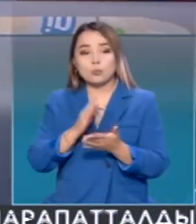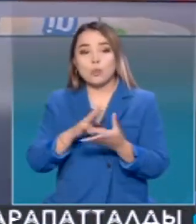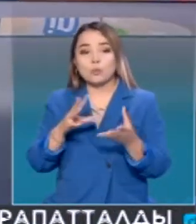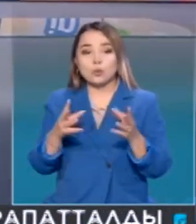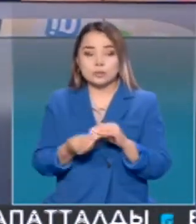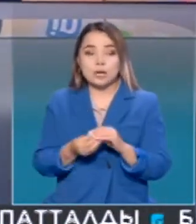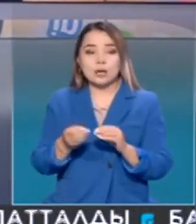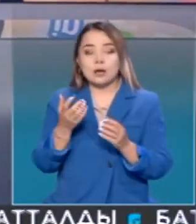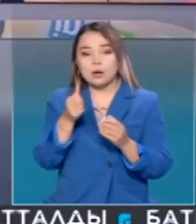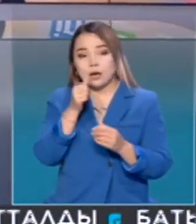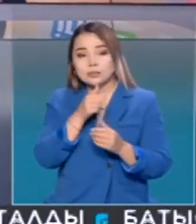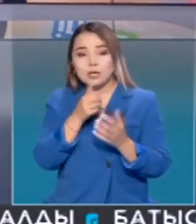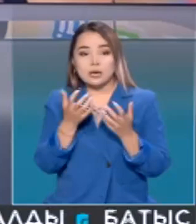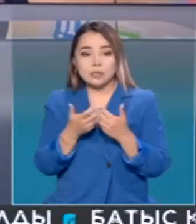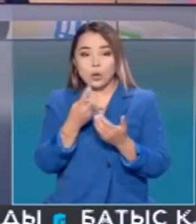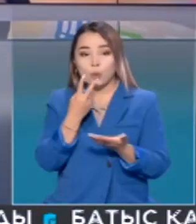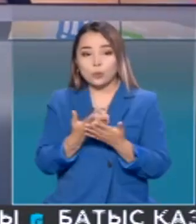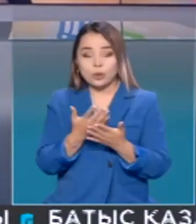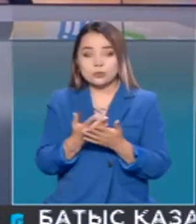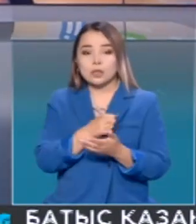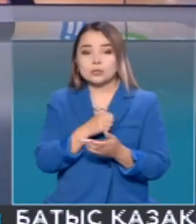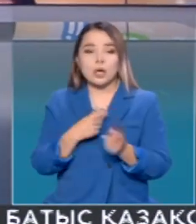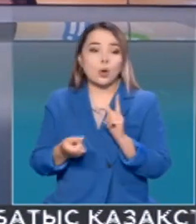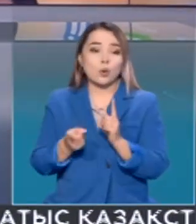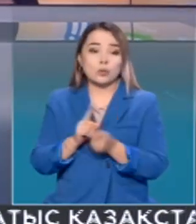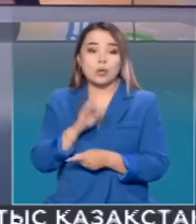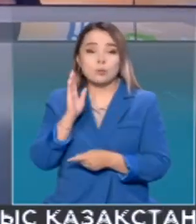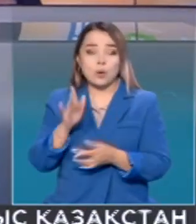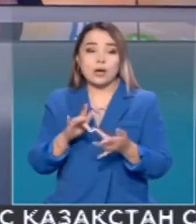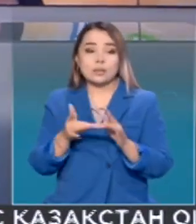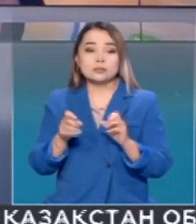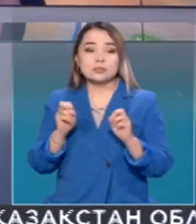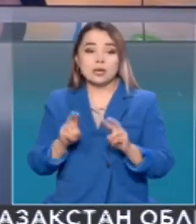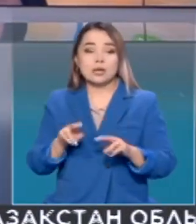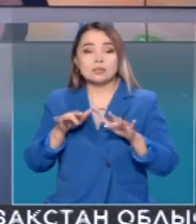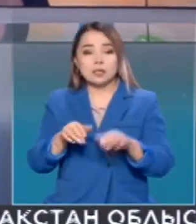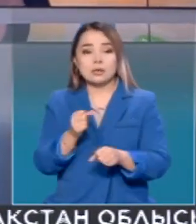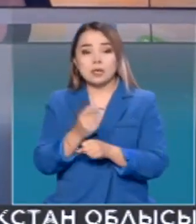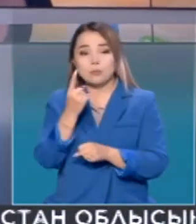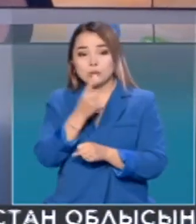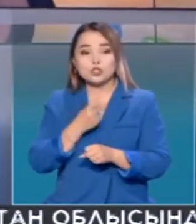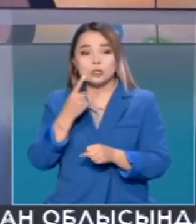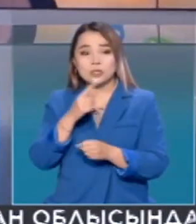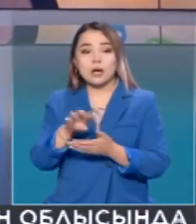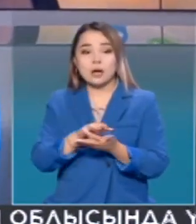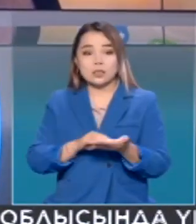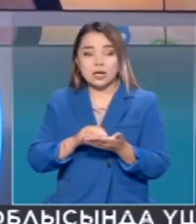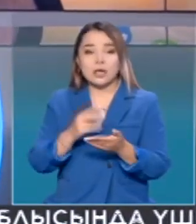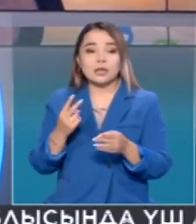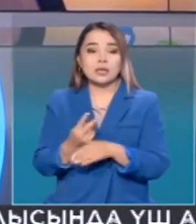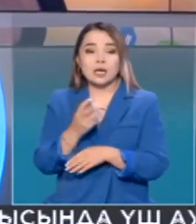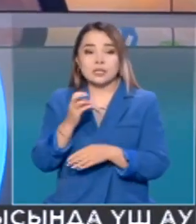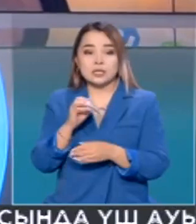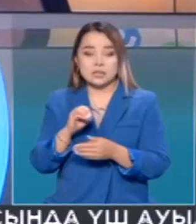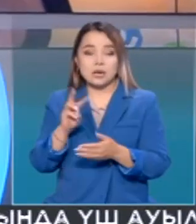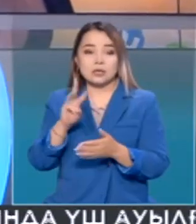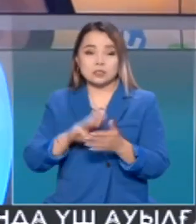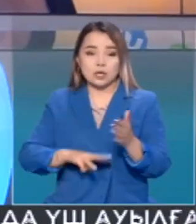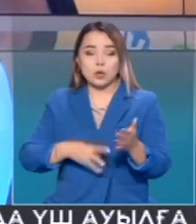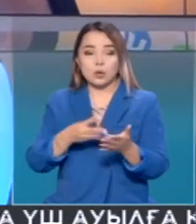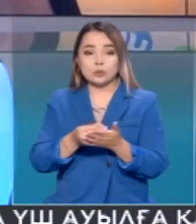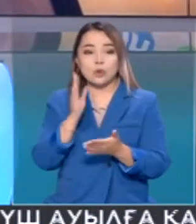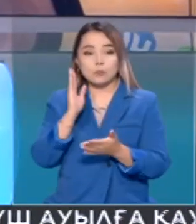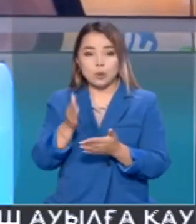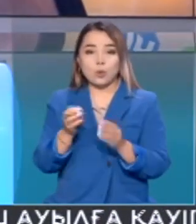мөлшері айлық есептік көрсеткішке қарай өзгеріп отырады. Ғаламтордағы әрекетін бір жылда қайталаса, екесе айыппұл арқалайды. Арқа